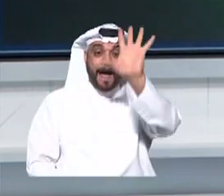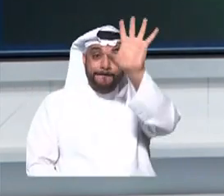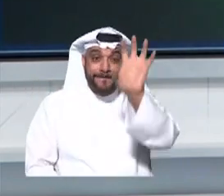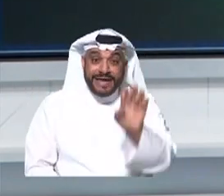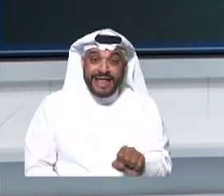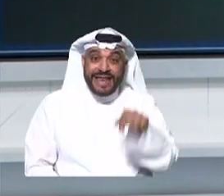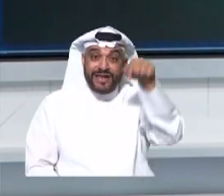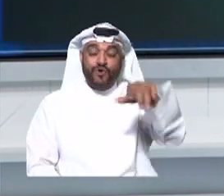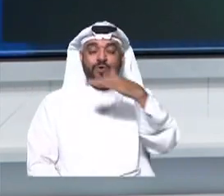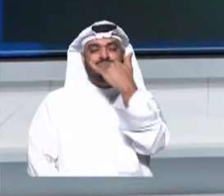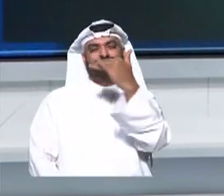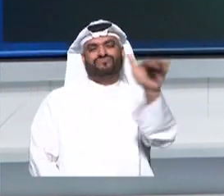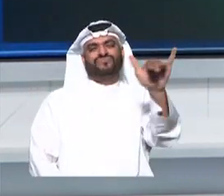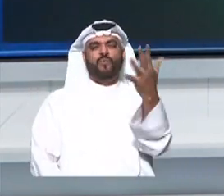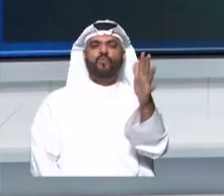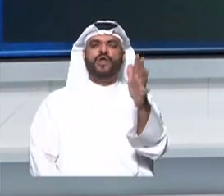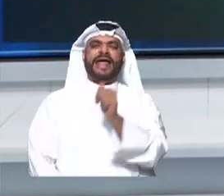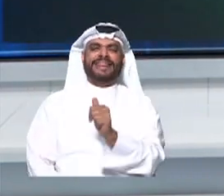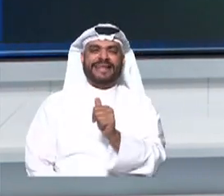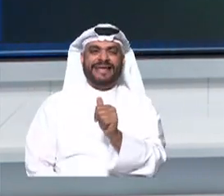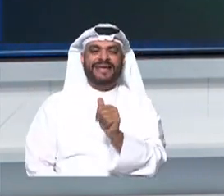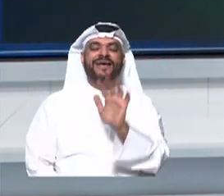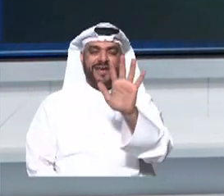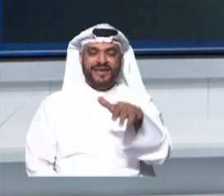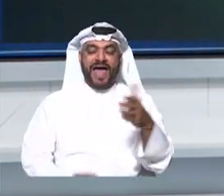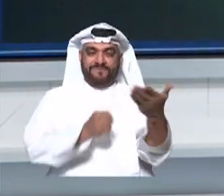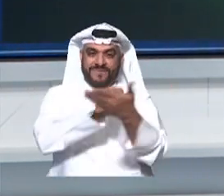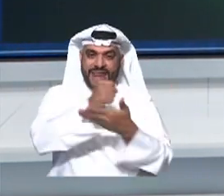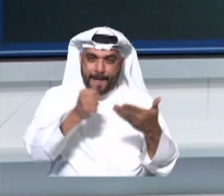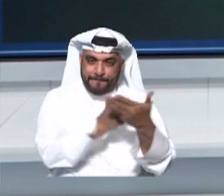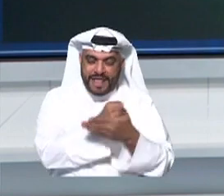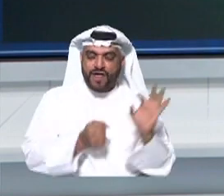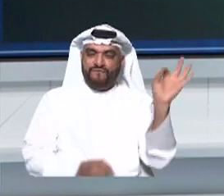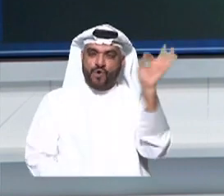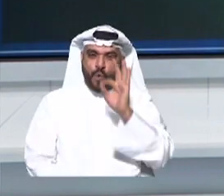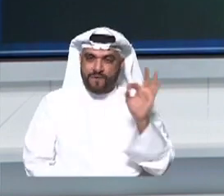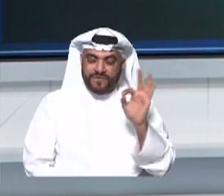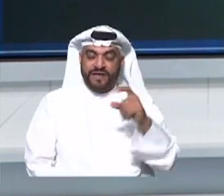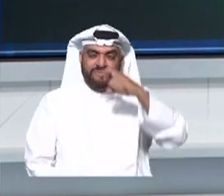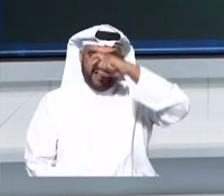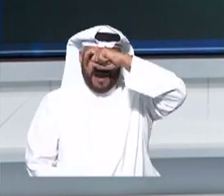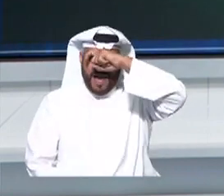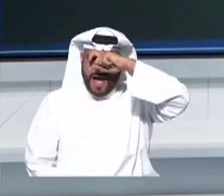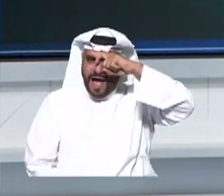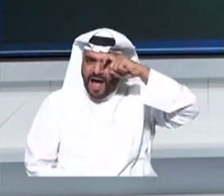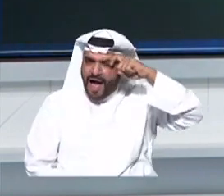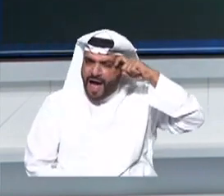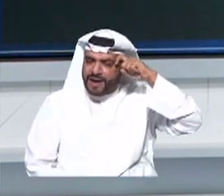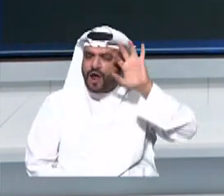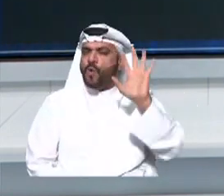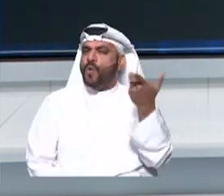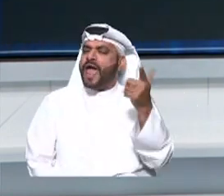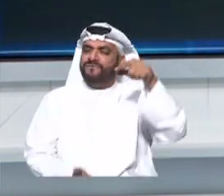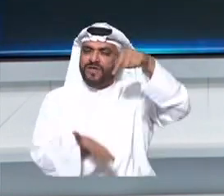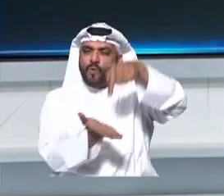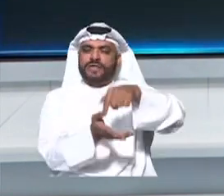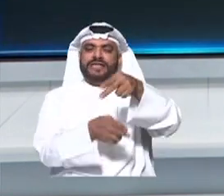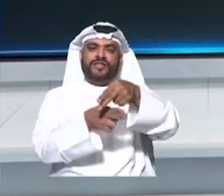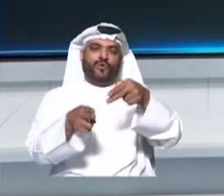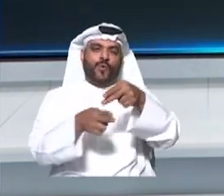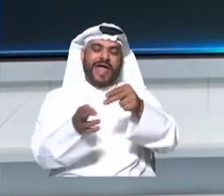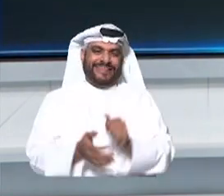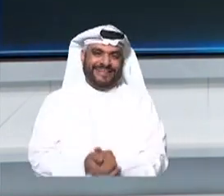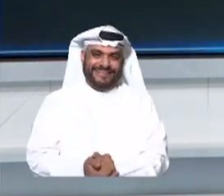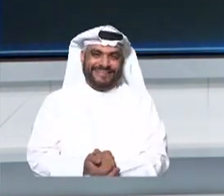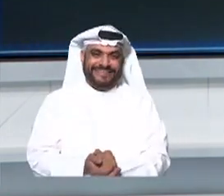معتدلة على المناطق الغربية والمناطق الزراعية وحارة في بعض المناطق السكنية. أما بالنسبة للأجواء